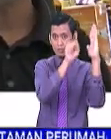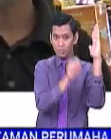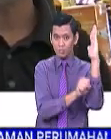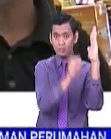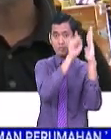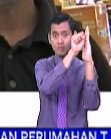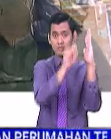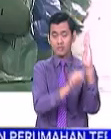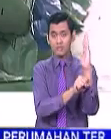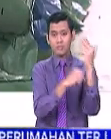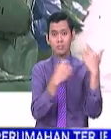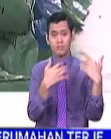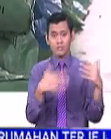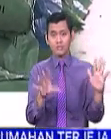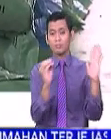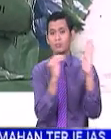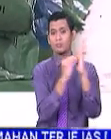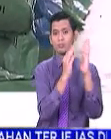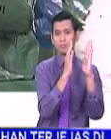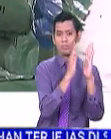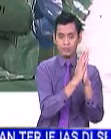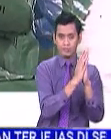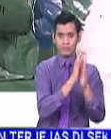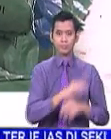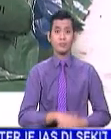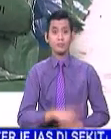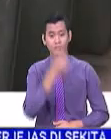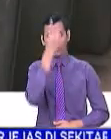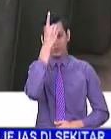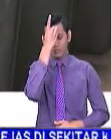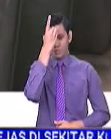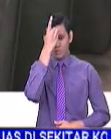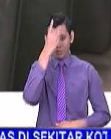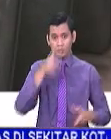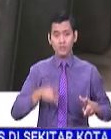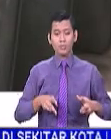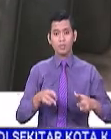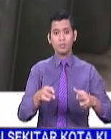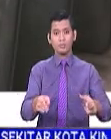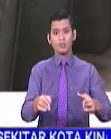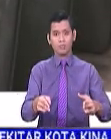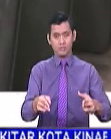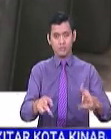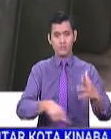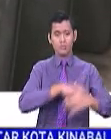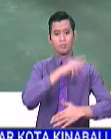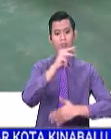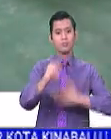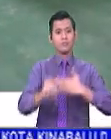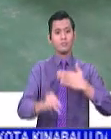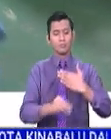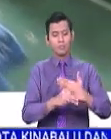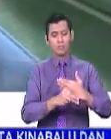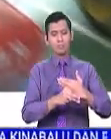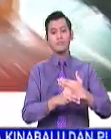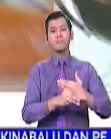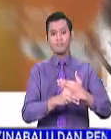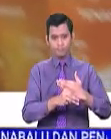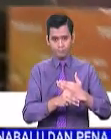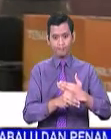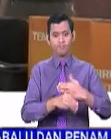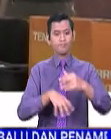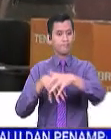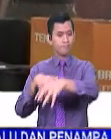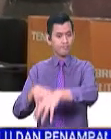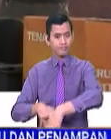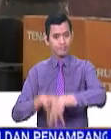demikian selepas meresmikan program penyerahan input pertanian dan pantai damai anjuran jabatan pertanian Serawak bagian kucing di kampung